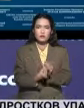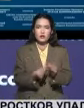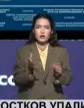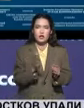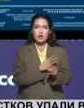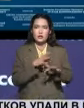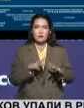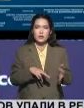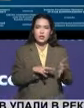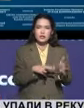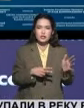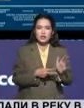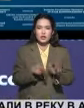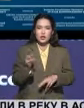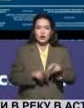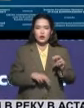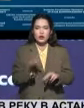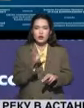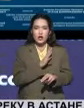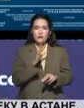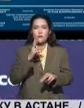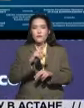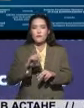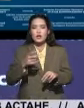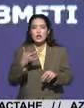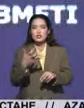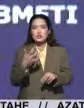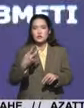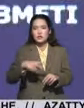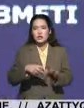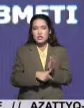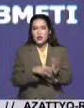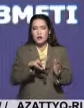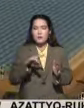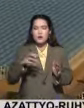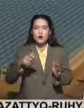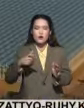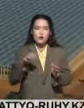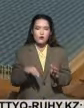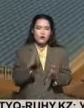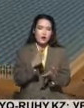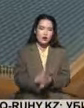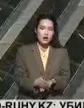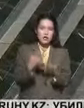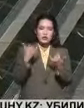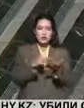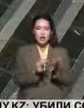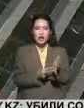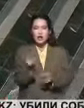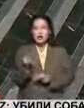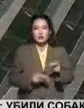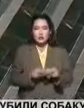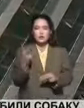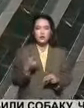инвесторами планируется строительство 2 КТС мощностью по 100 мегаватт до 2028 года. Кроме того, в планах строительство